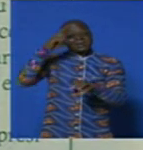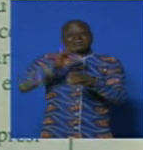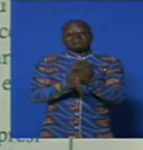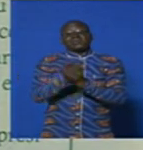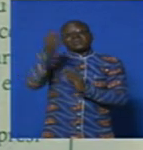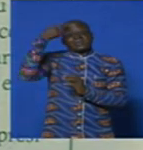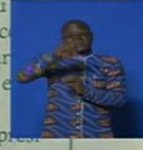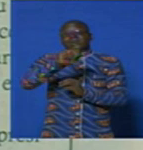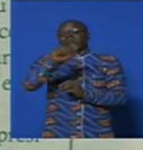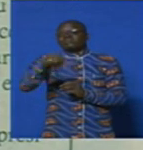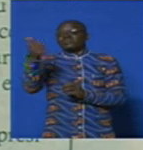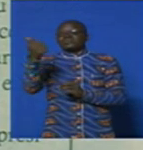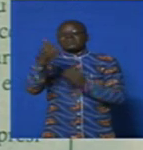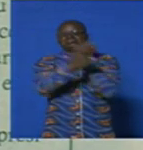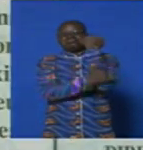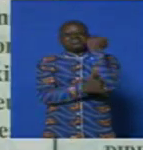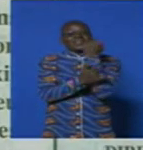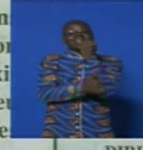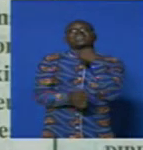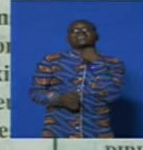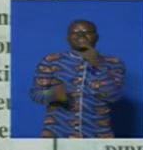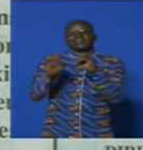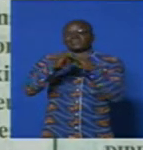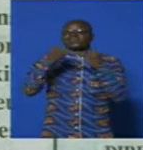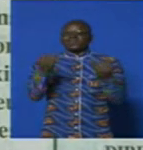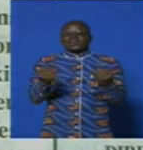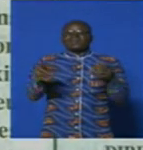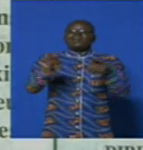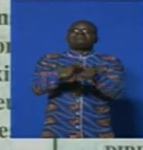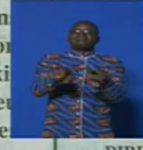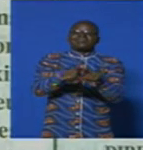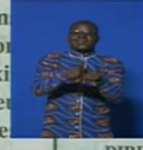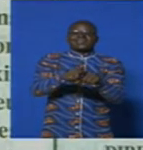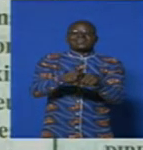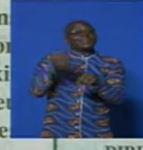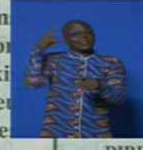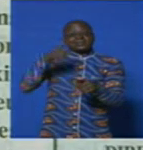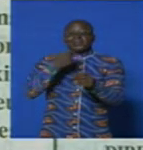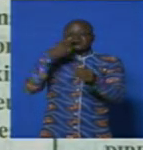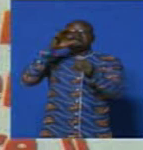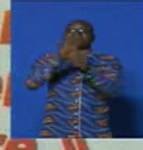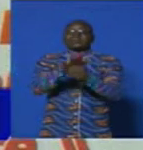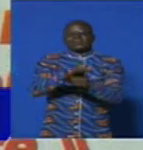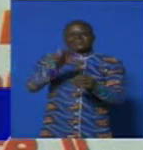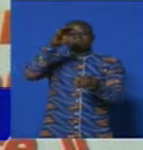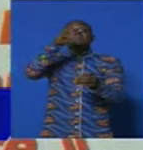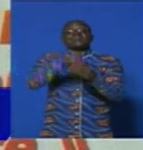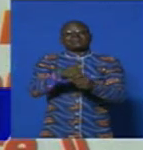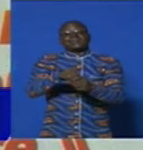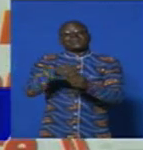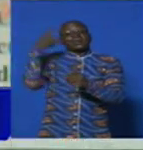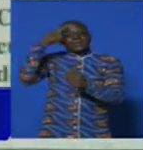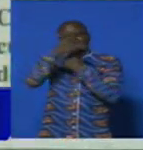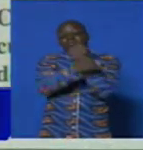autres pays, relève le journal. Aussi, l'air promise a du mal à tomber dans l'escarcelle et le pays de